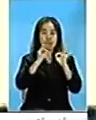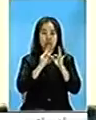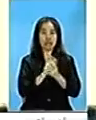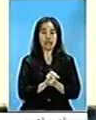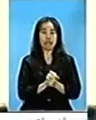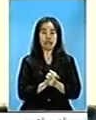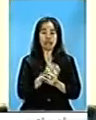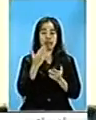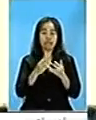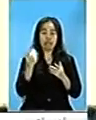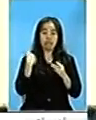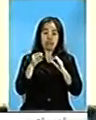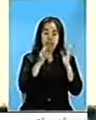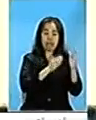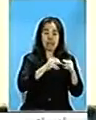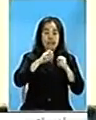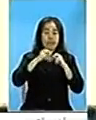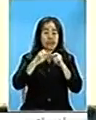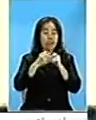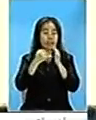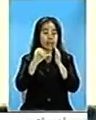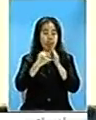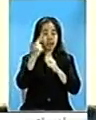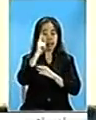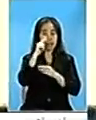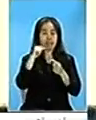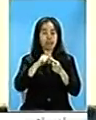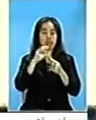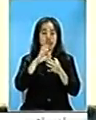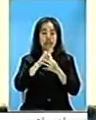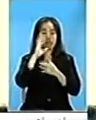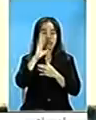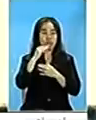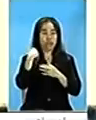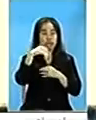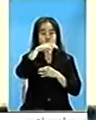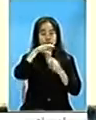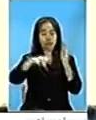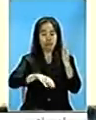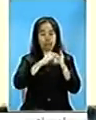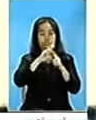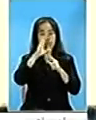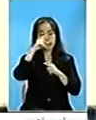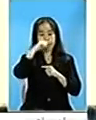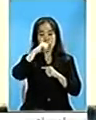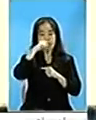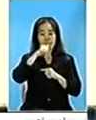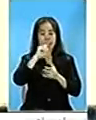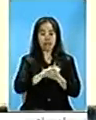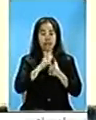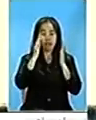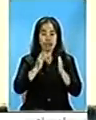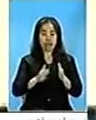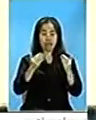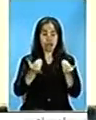หรือว่าประเด็นปัญหาง่ายๆเช่นจะเป็นในญี่ปุ่นในต่างๆแล้วมันกำลังเกิดขึ้นในประเทศไทยว่าลูกท่านหลาน